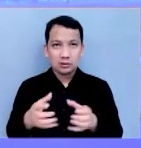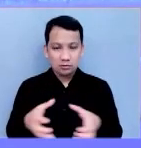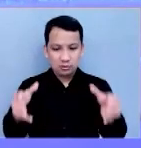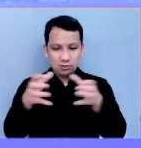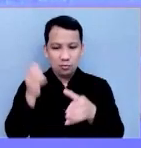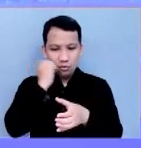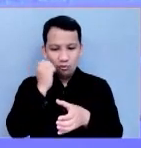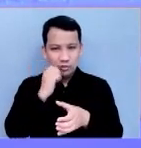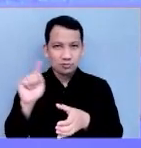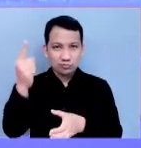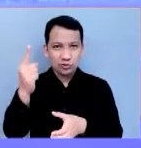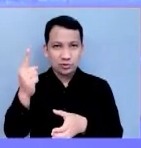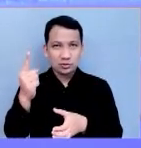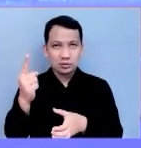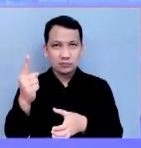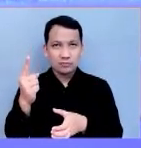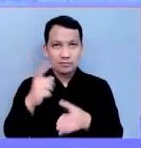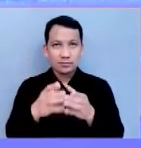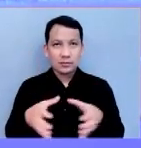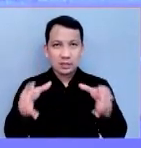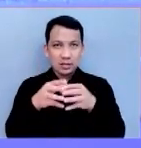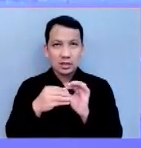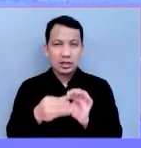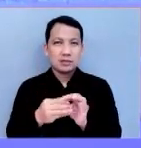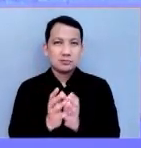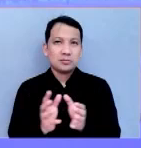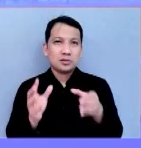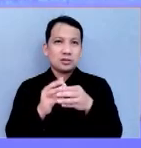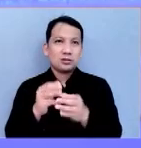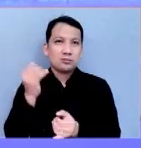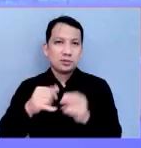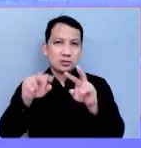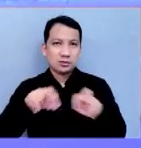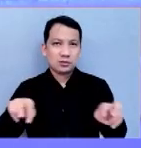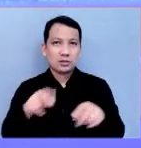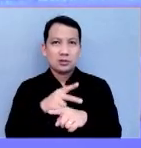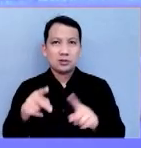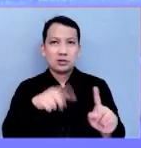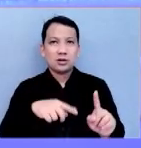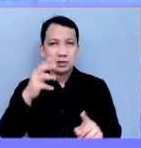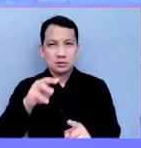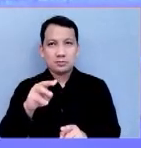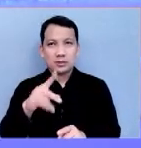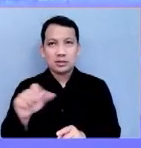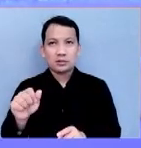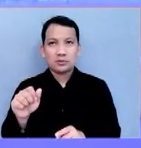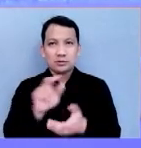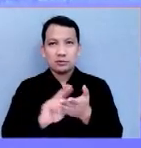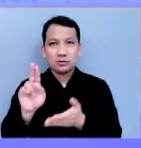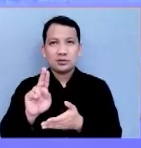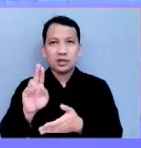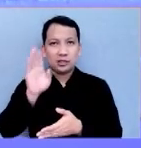ang nauna. Pero kung ang pagbabasehan, pinakahuling research ni Professor Michael Benton ng University of